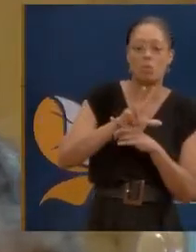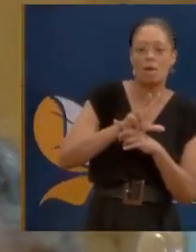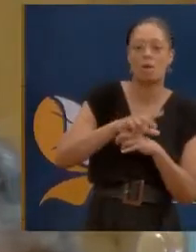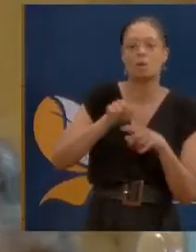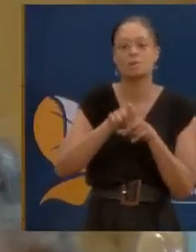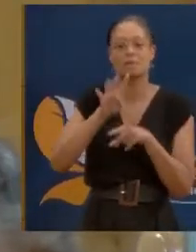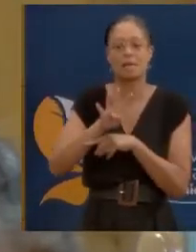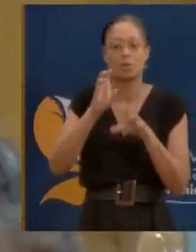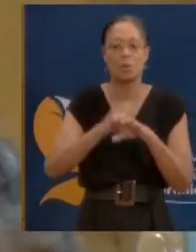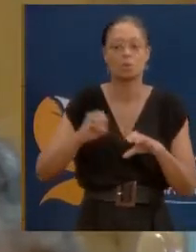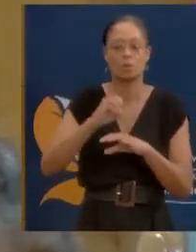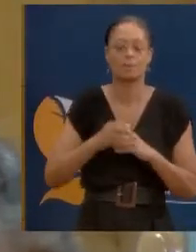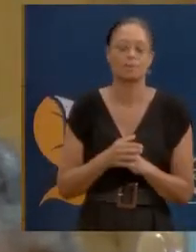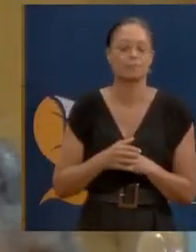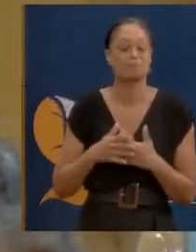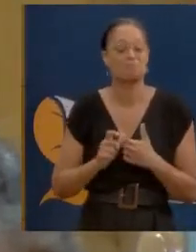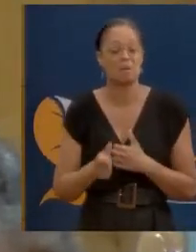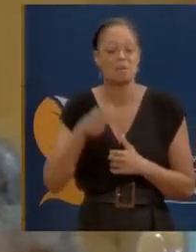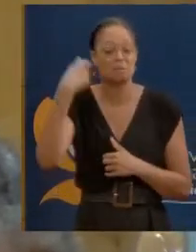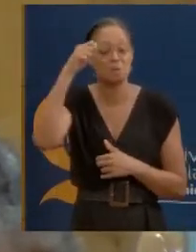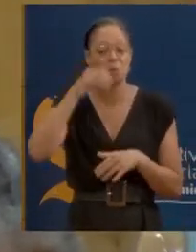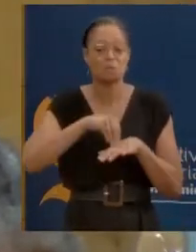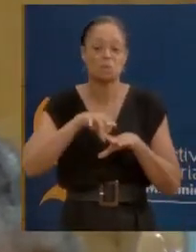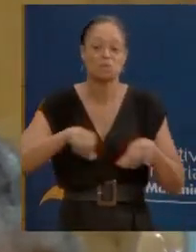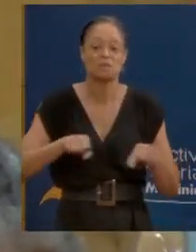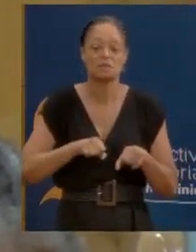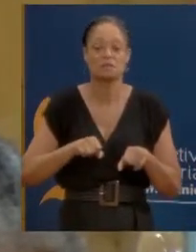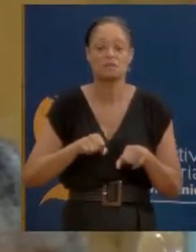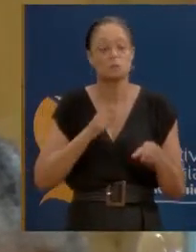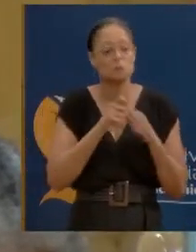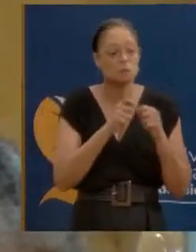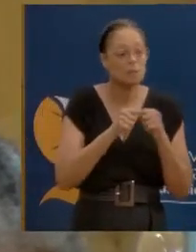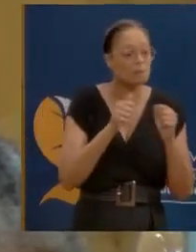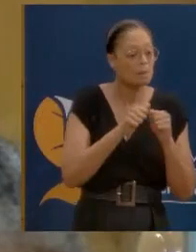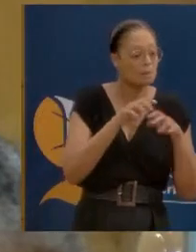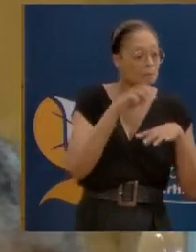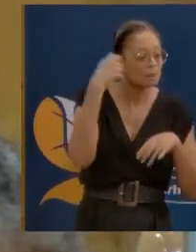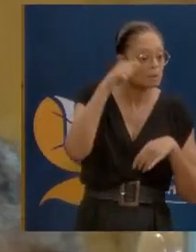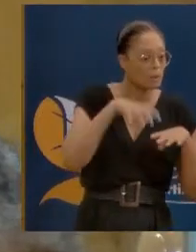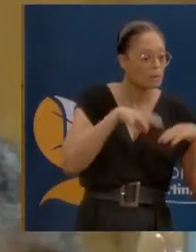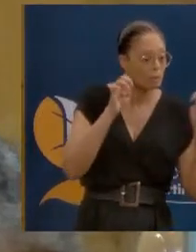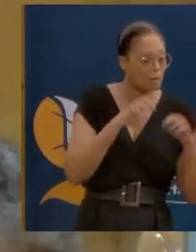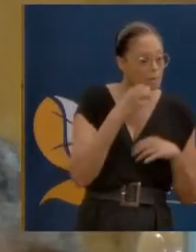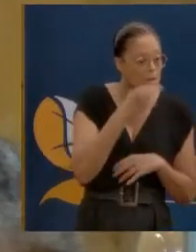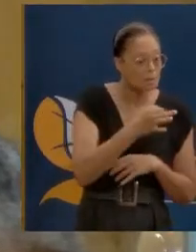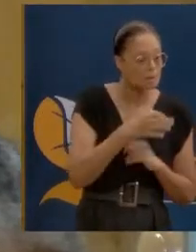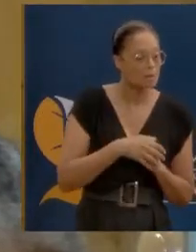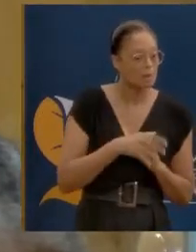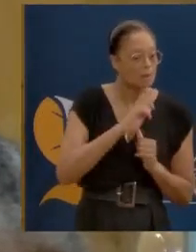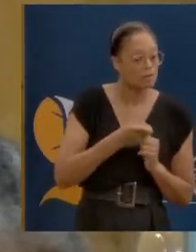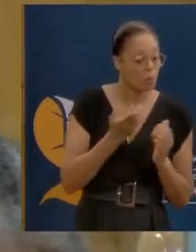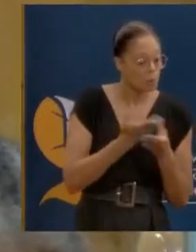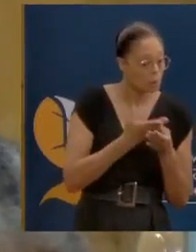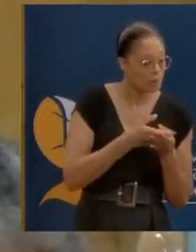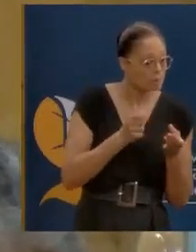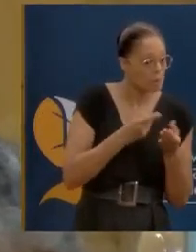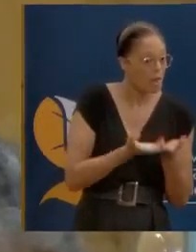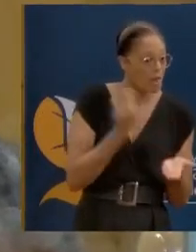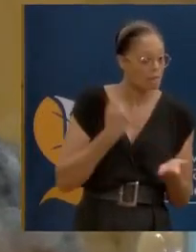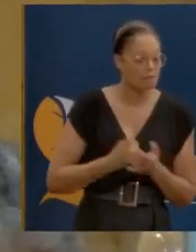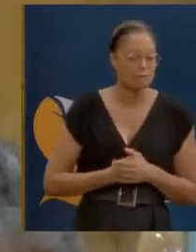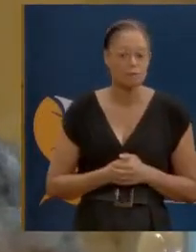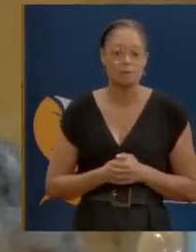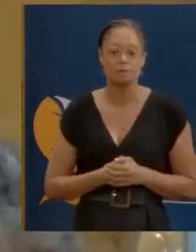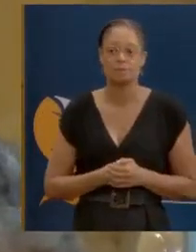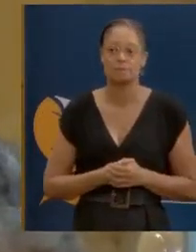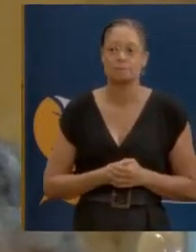Puis le président du conseil exécutif a soufflé à l'oreille du président de l'Assemblée pour lui dire qu'il faut retirer cette question de l'ordre du